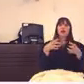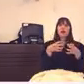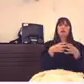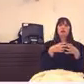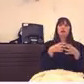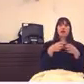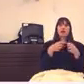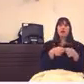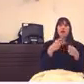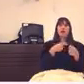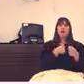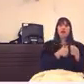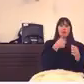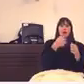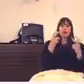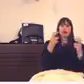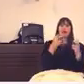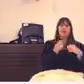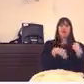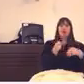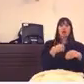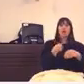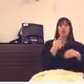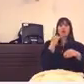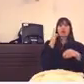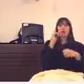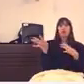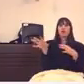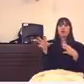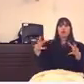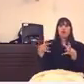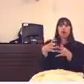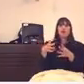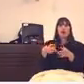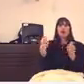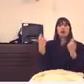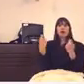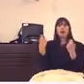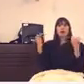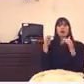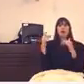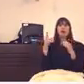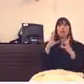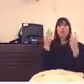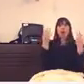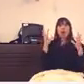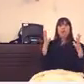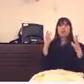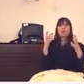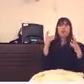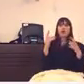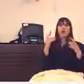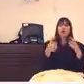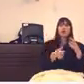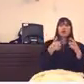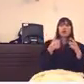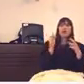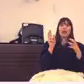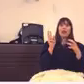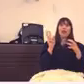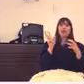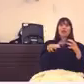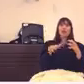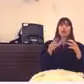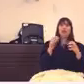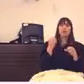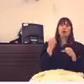עירייה, אני כמנכ״ל העירייה נעלב מזה, של אגף החינוך משווים אותו עם כל הכבוד שמנהל